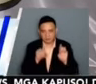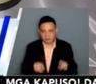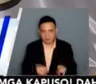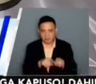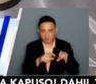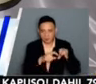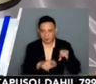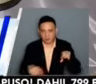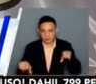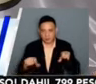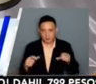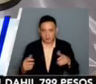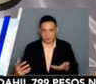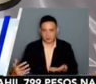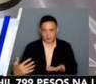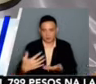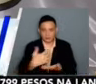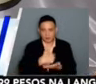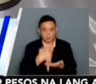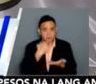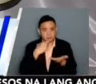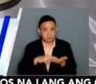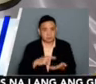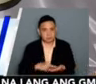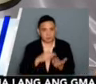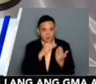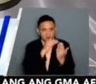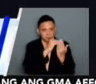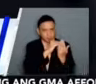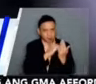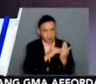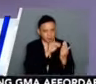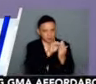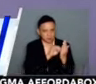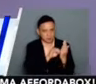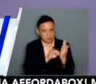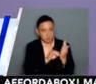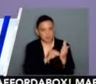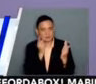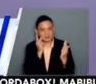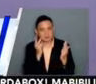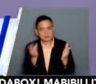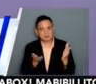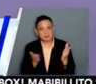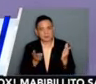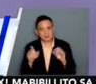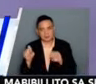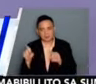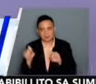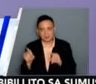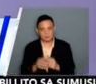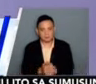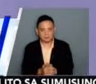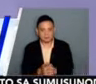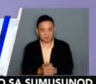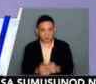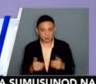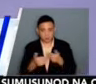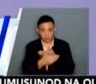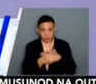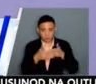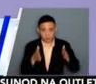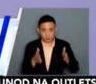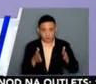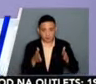sa record nila na may mga binibentahan pa silang. Sa isang kwarto, bumungad naman sa NBI ang